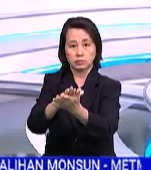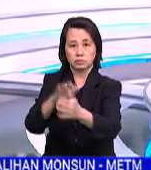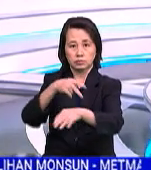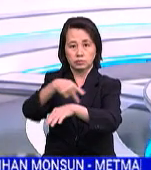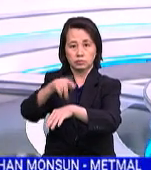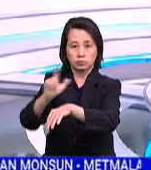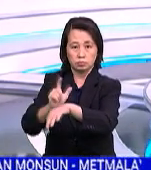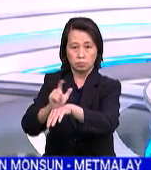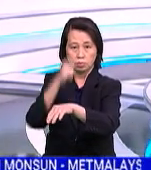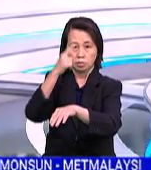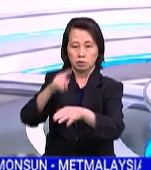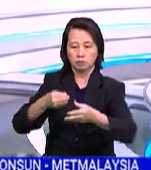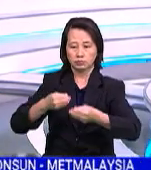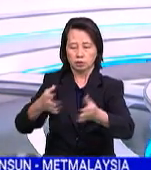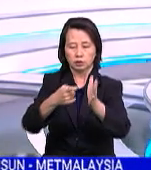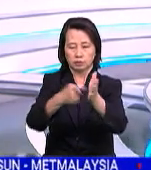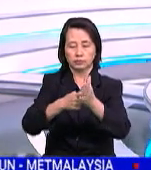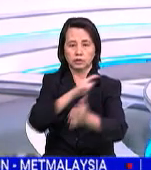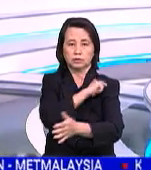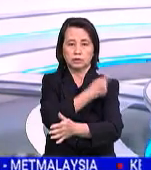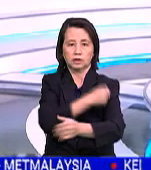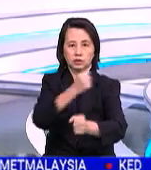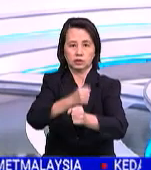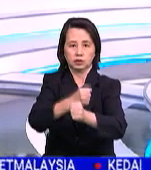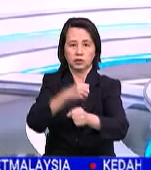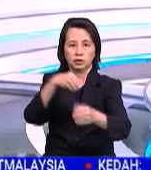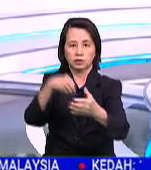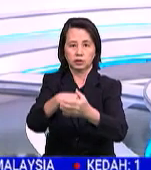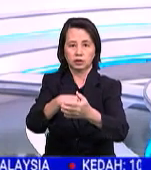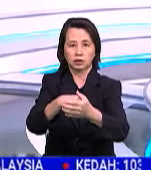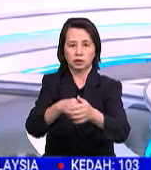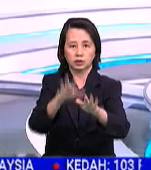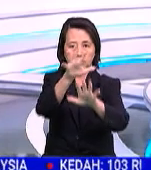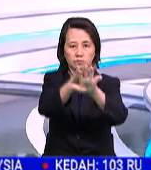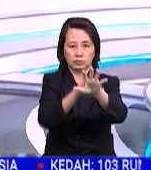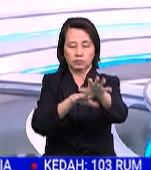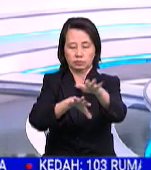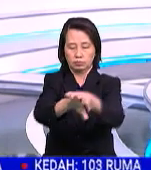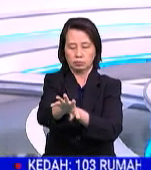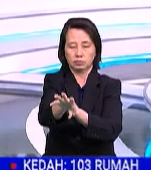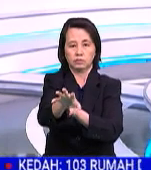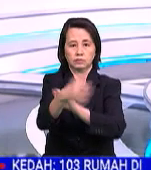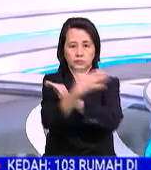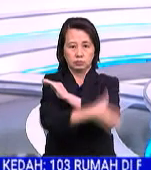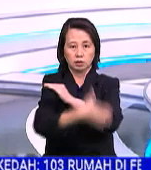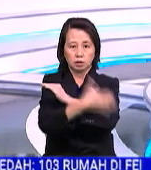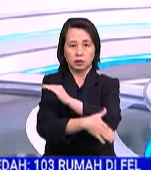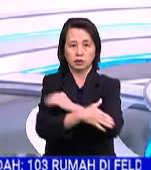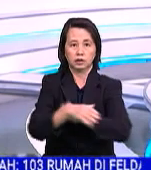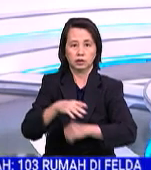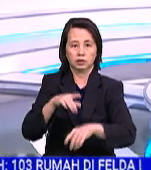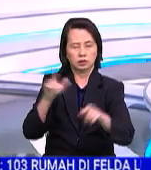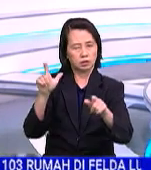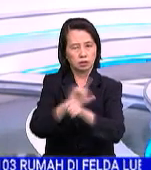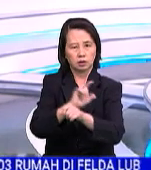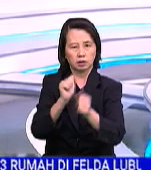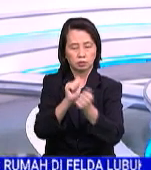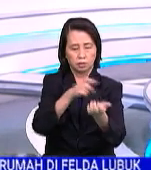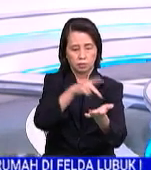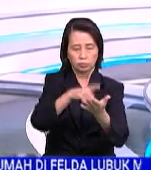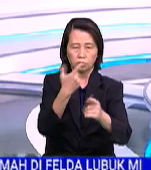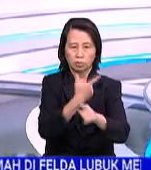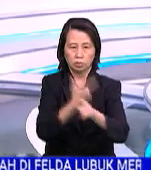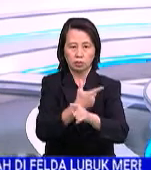Langkawi bagi memenuhi keperluan tenaga kerja dalam industri sarung tangan getah negara. Akademi lengkap dengan pusat latihan